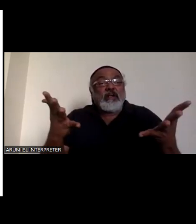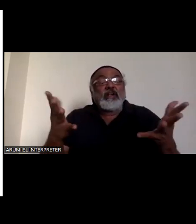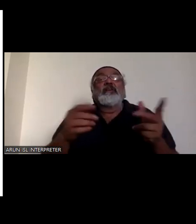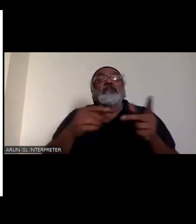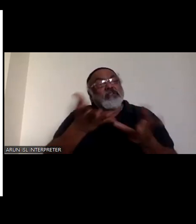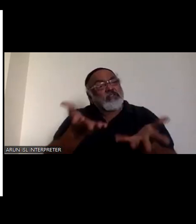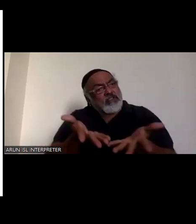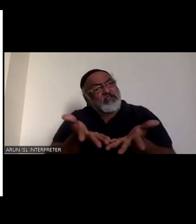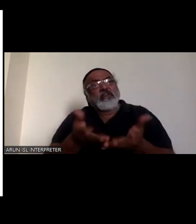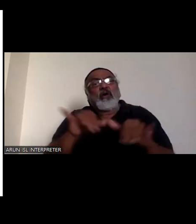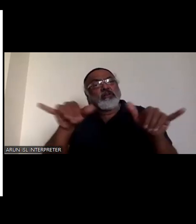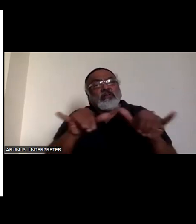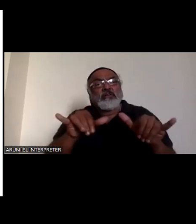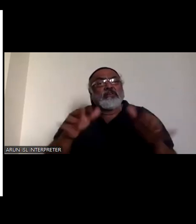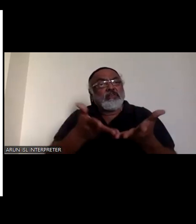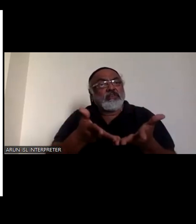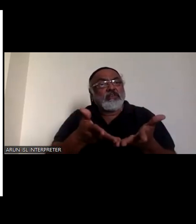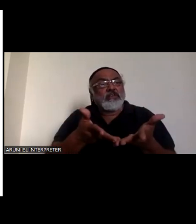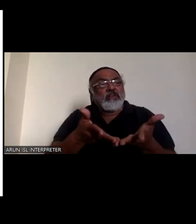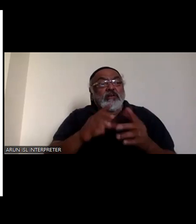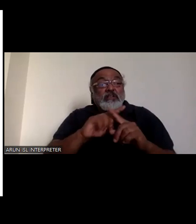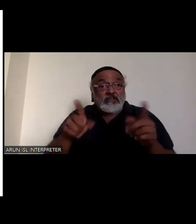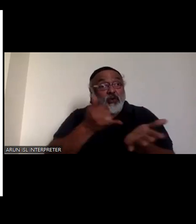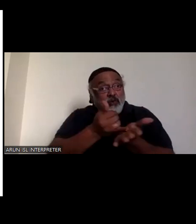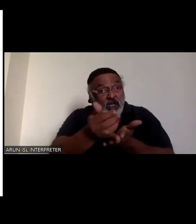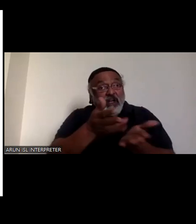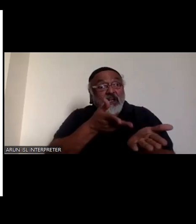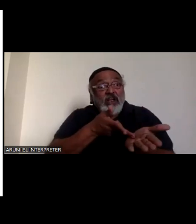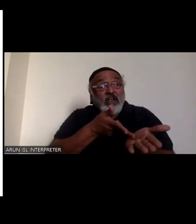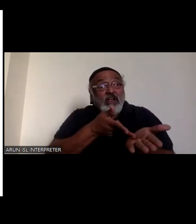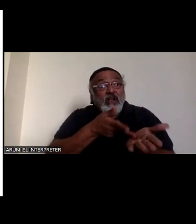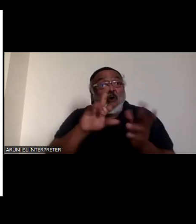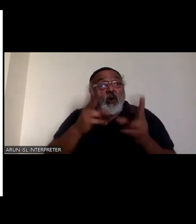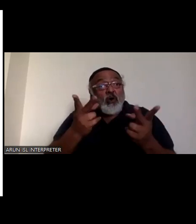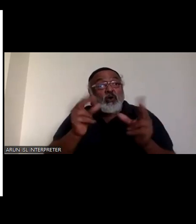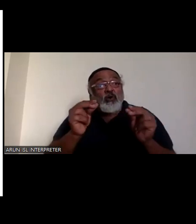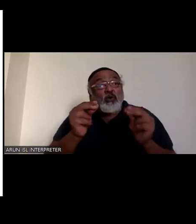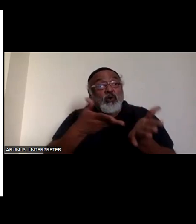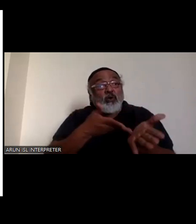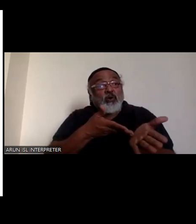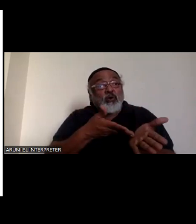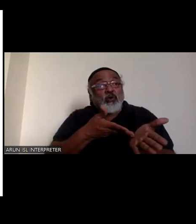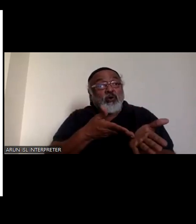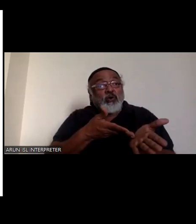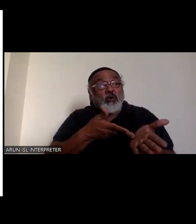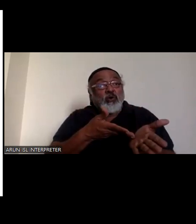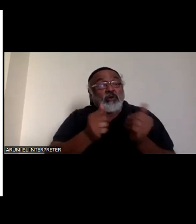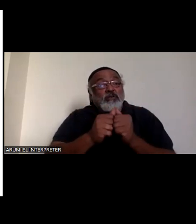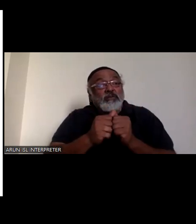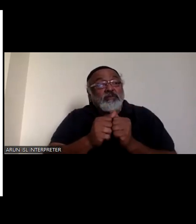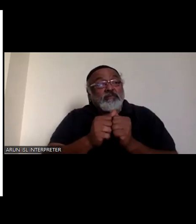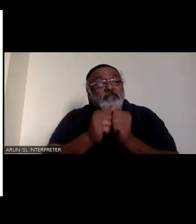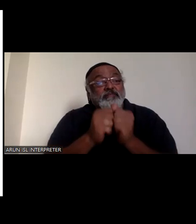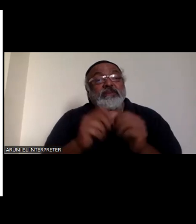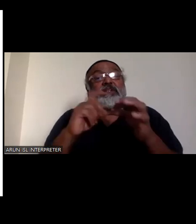जगह होती है, वहां क्या वह रूरल है, क्या उसको हम ग्रामीण कहेंगे? मेरा सवाल